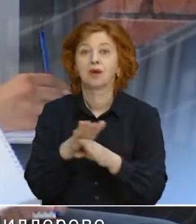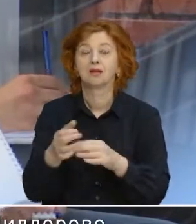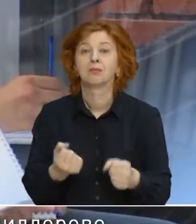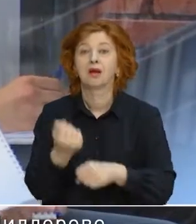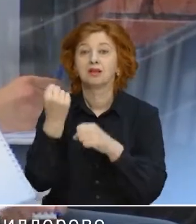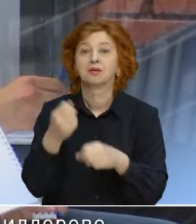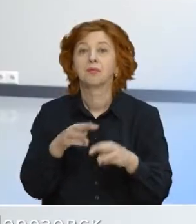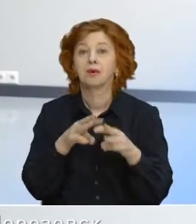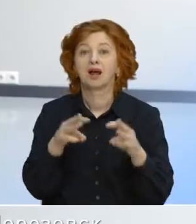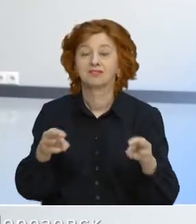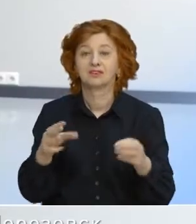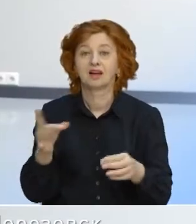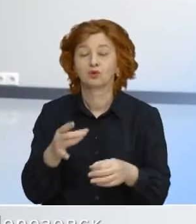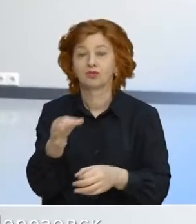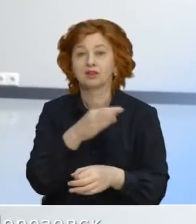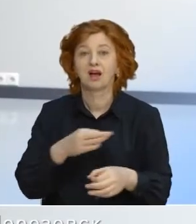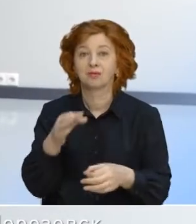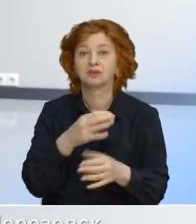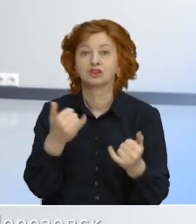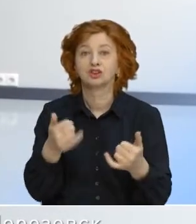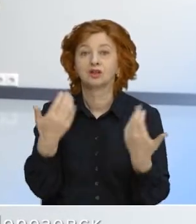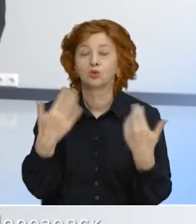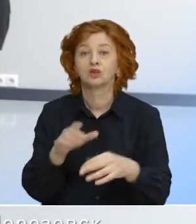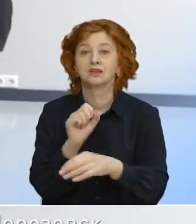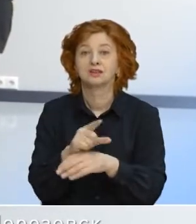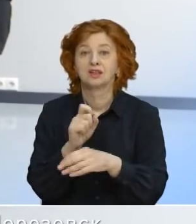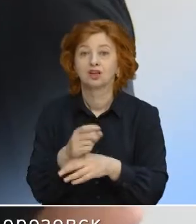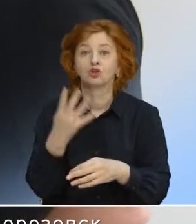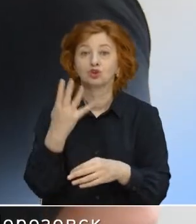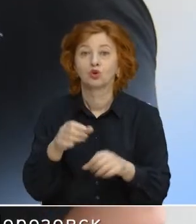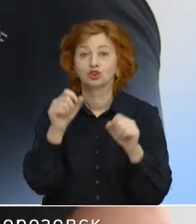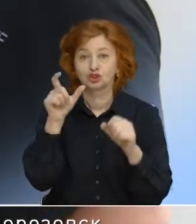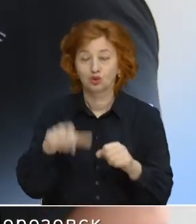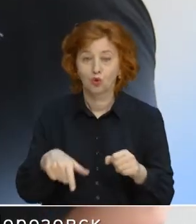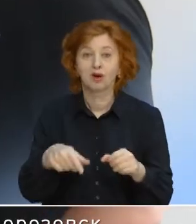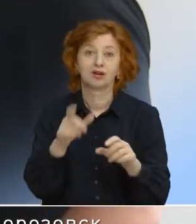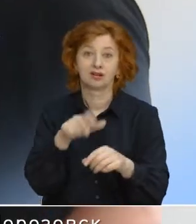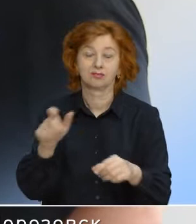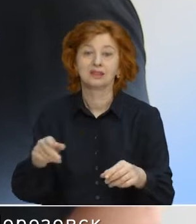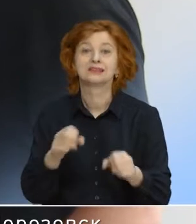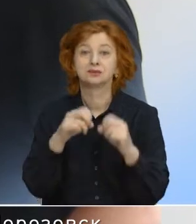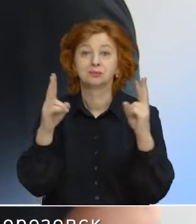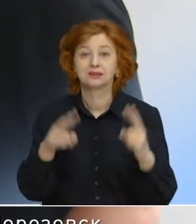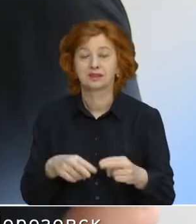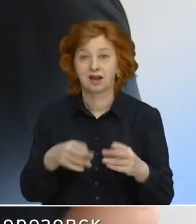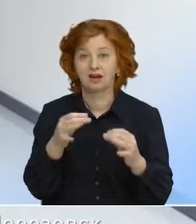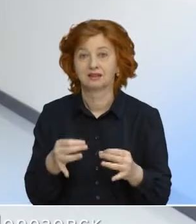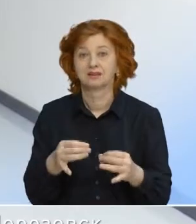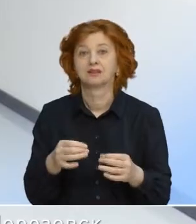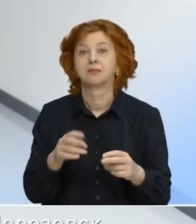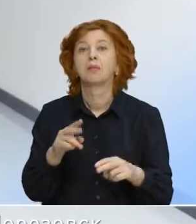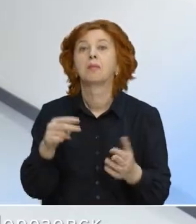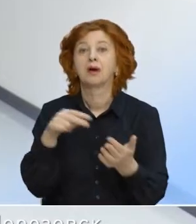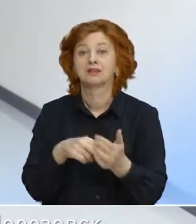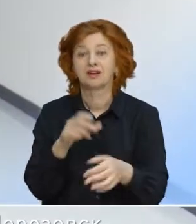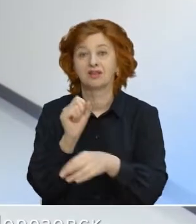поддержке правительства Ростовской области. Основная задача – привлечь интерес школьников к инженерным специальностям и программированию. Оксана